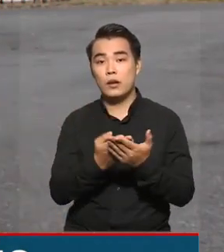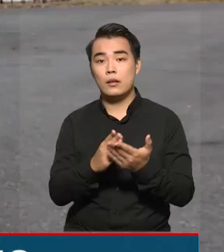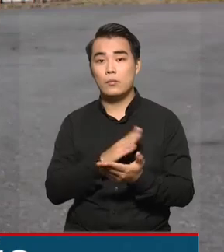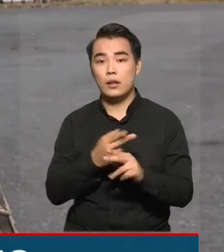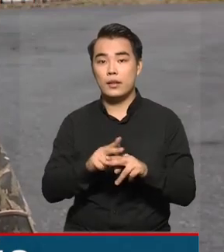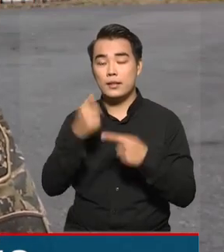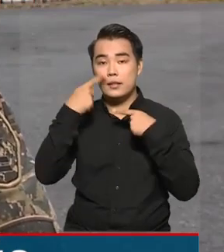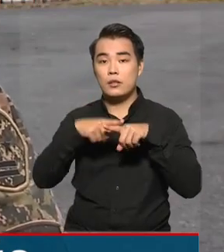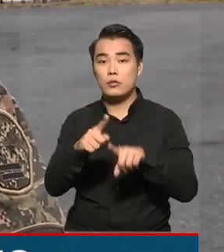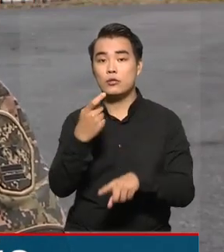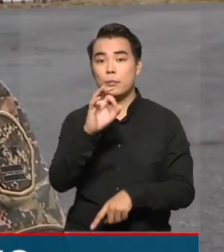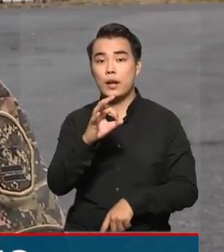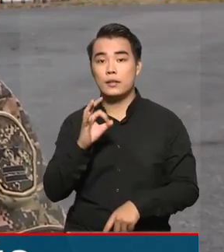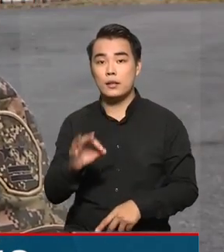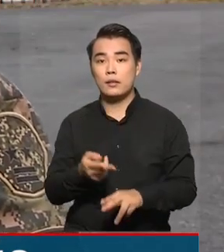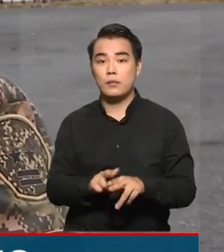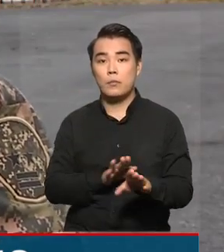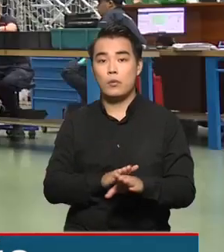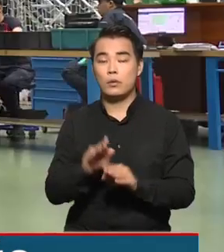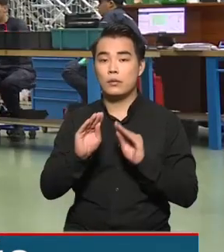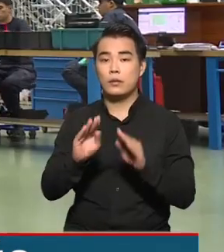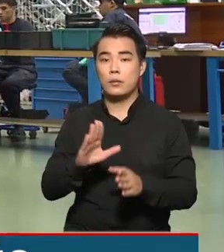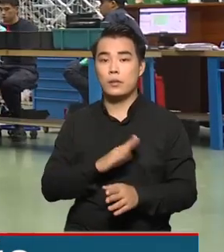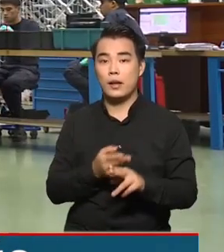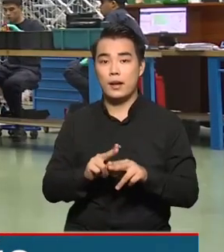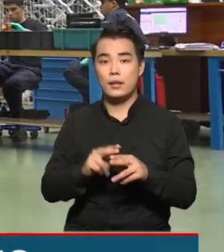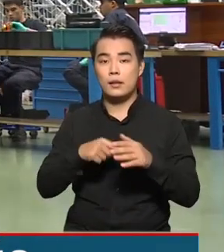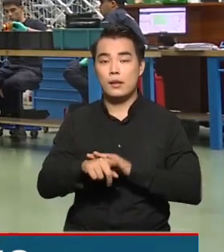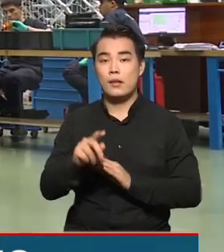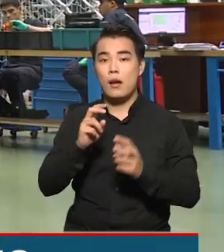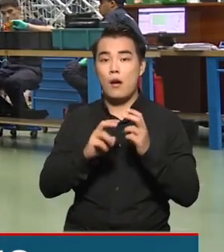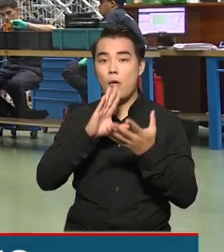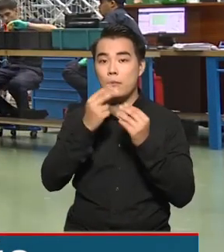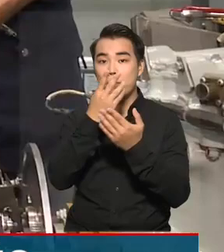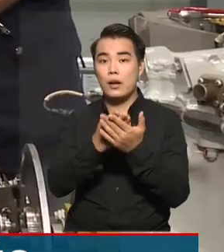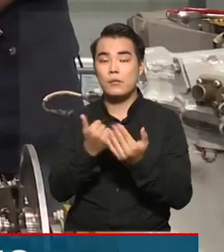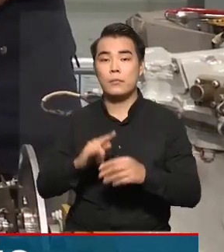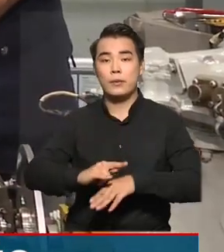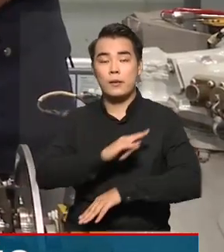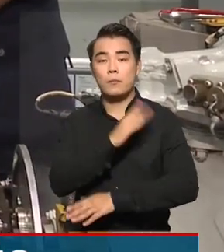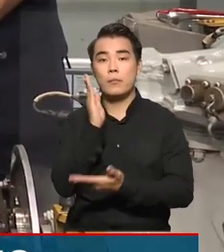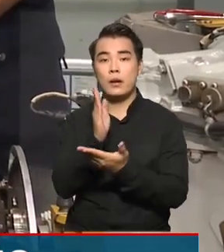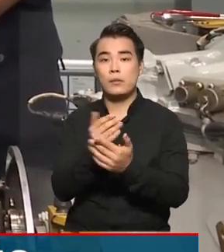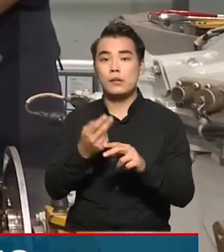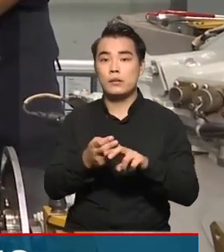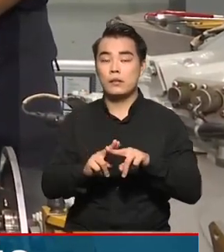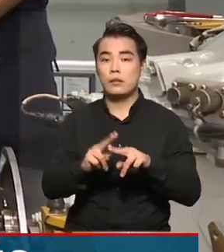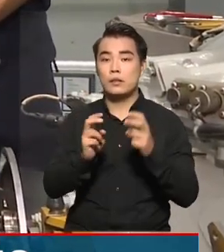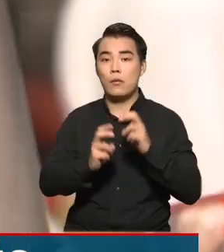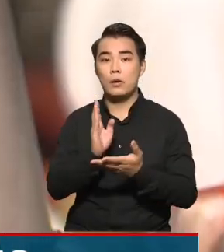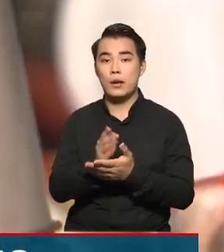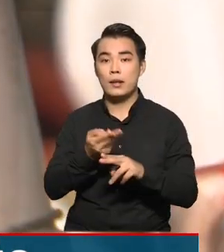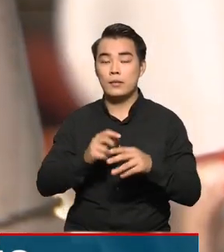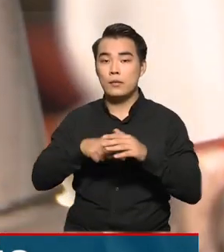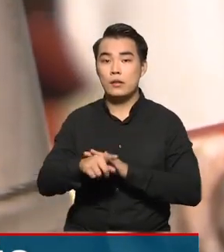техникалармен толық 100% 100%-да жабдықталған. Бұл кәсіпорын авиация саласына арналған тікұшақтар құрастырады. Зауыт ішкі және сыртқы нарыққа